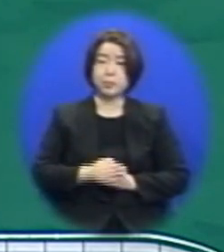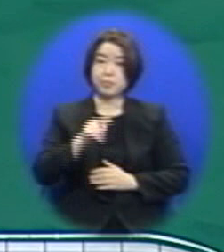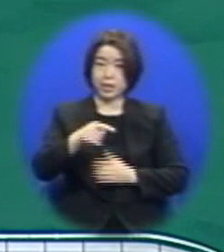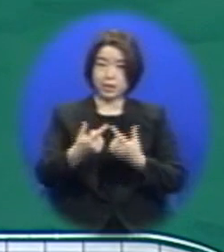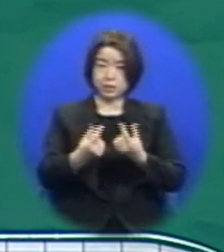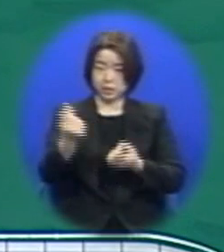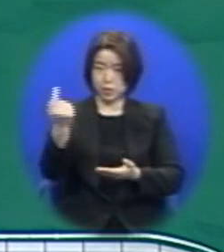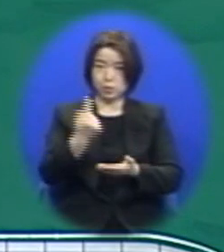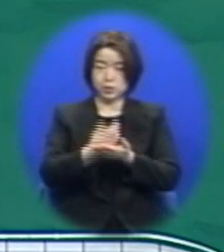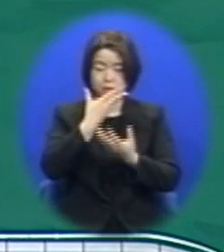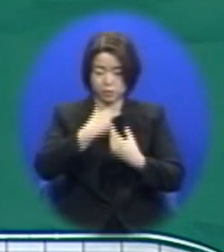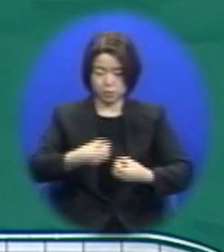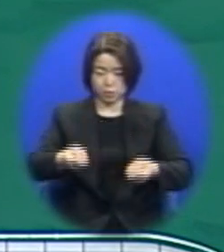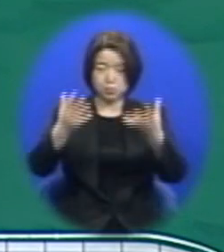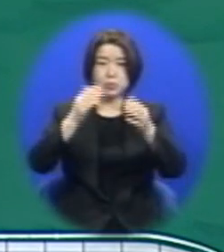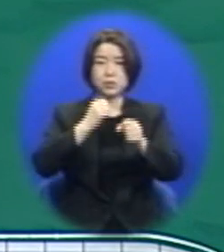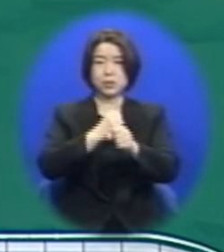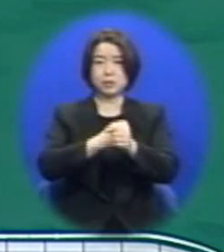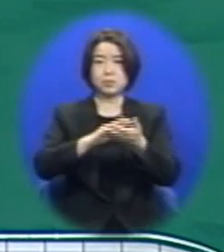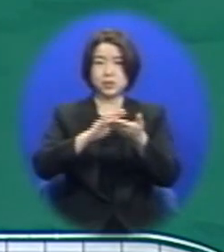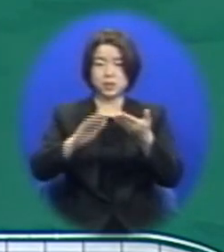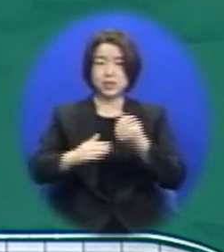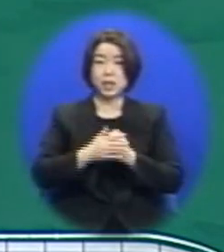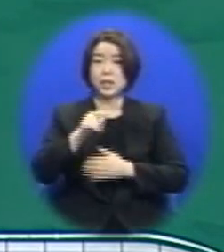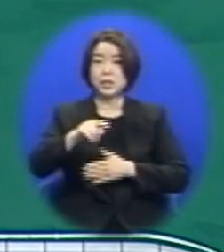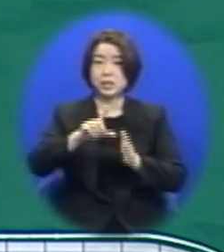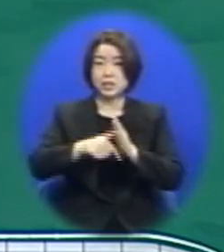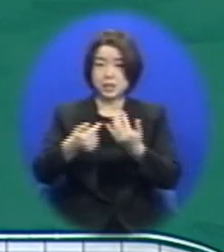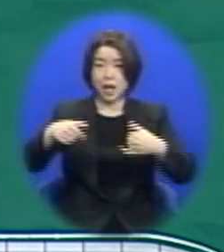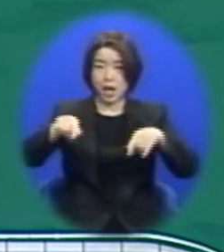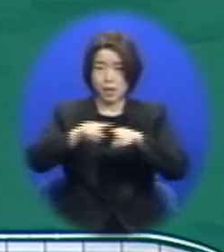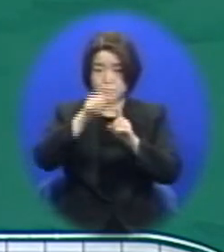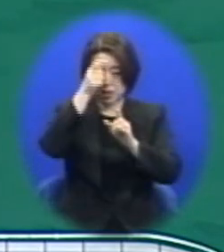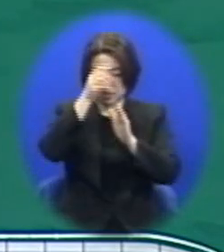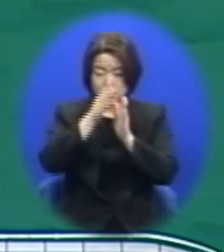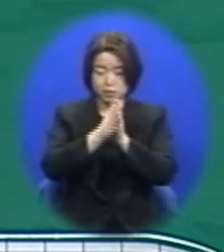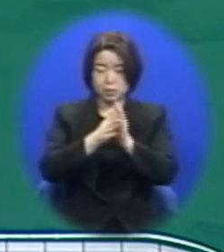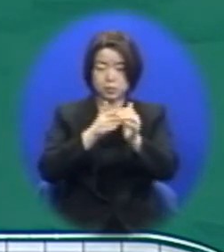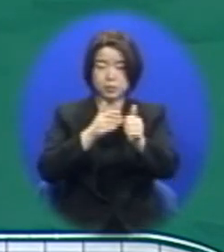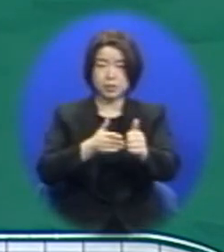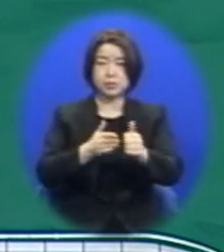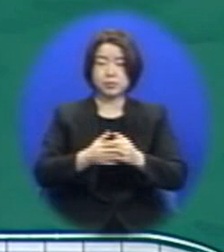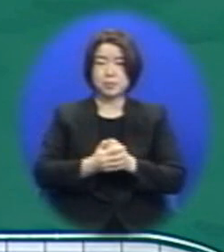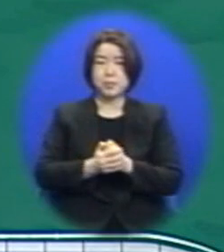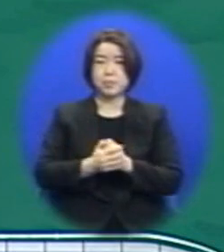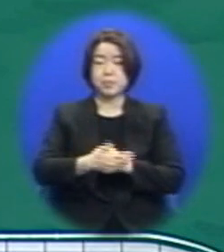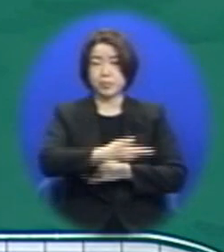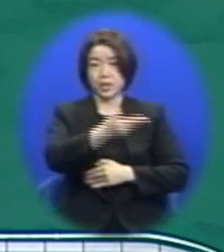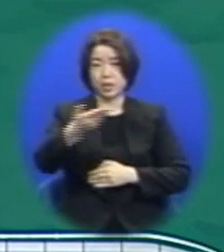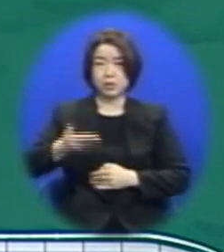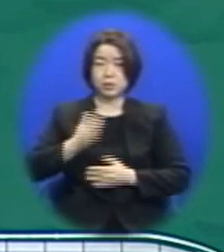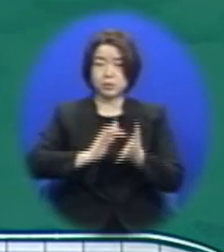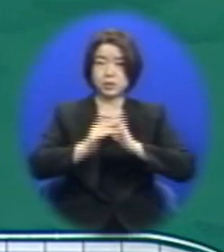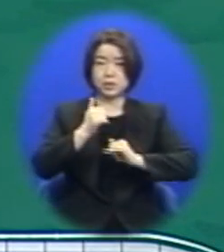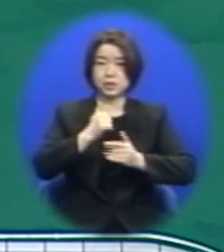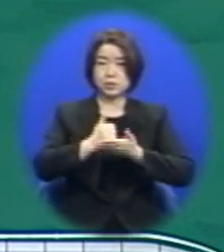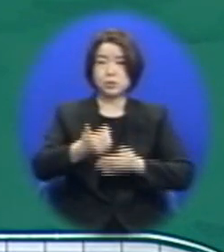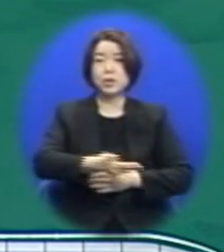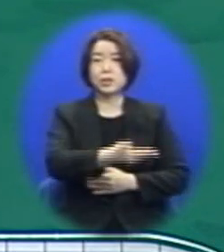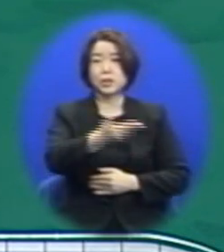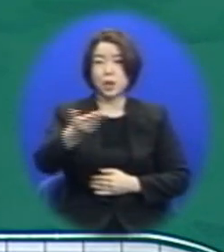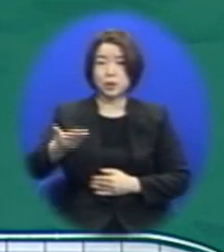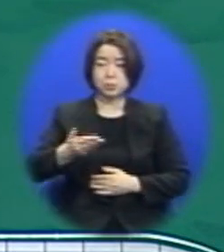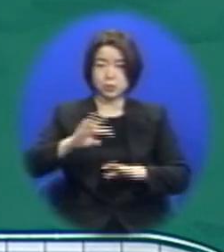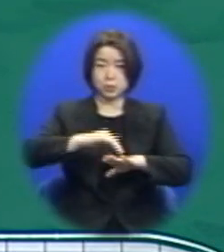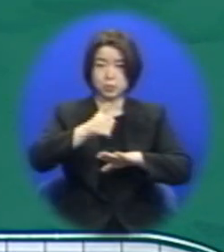그렇게 오시기를 축복합니다. 이 시간에 우리 같이 기도하십시다. 여러분, 예수님께서 여러분의